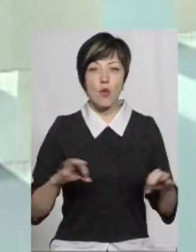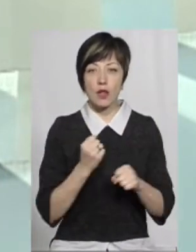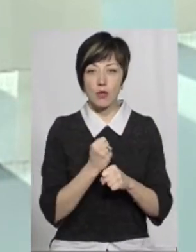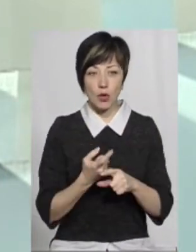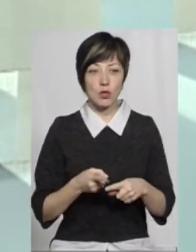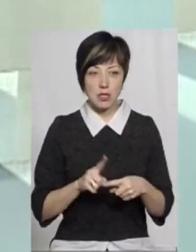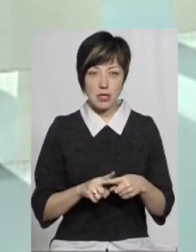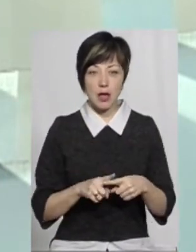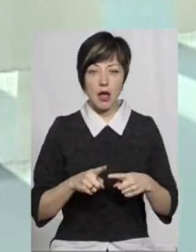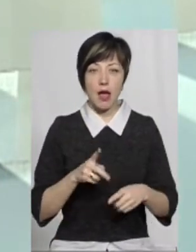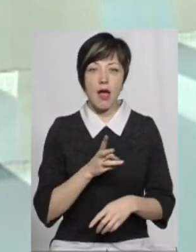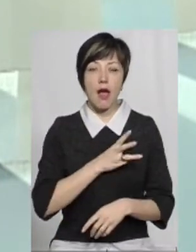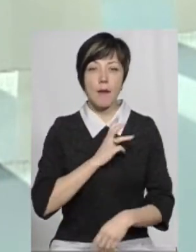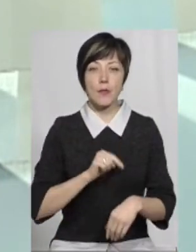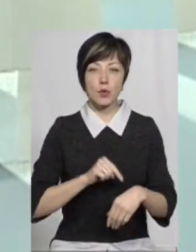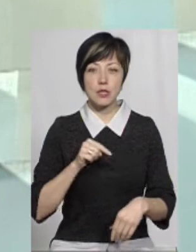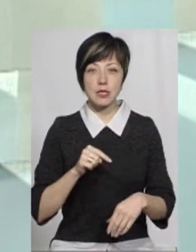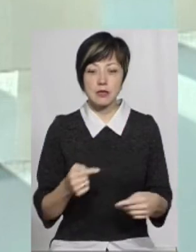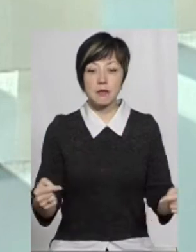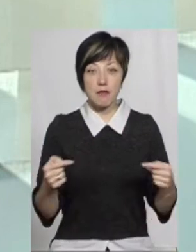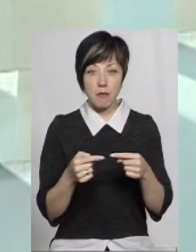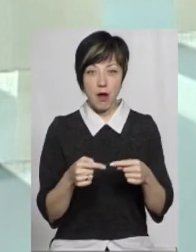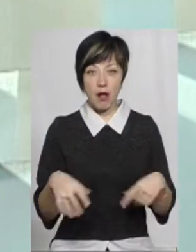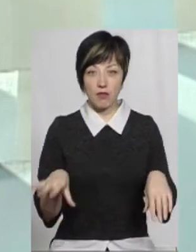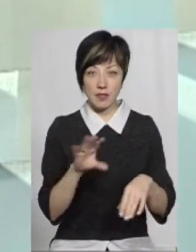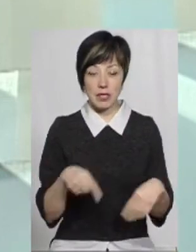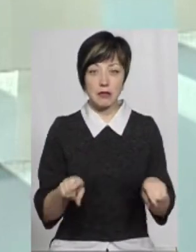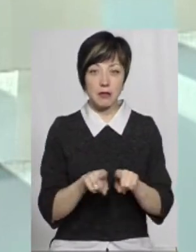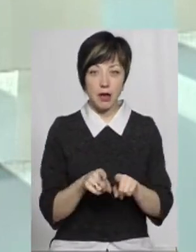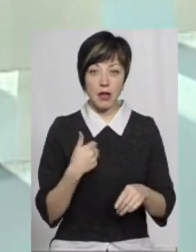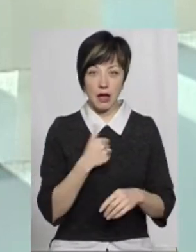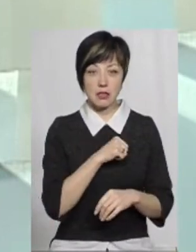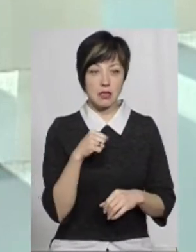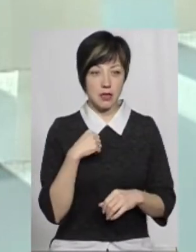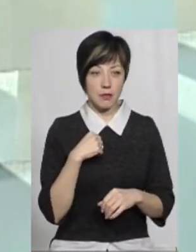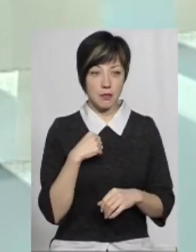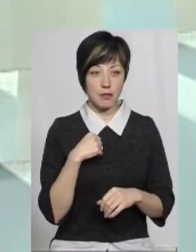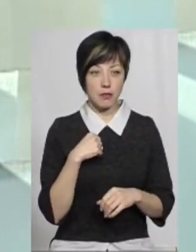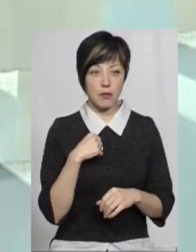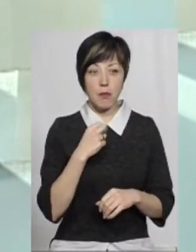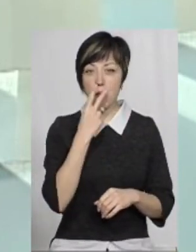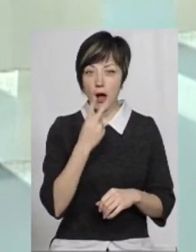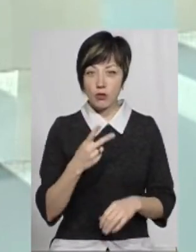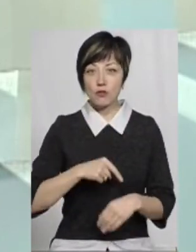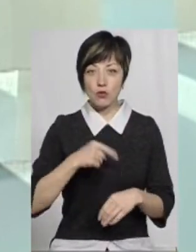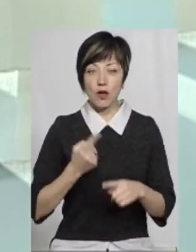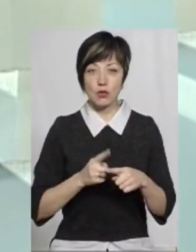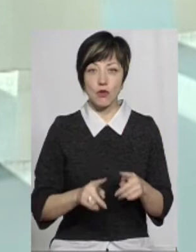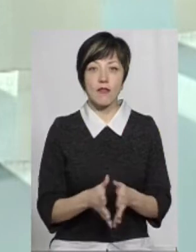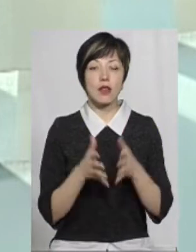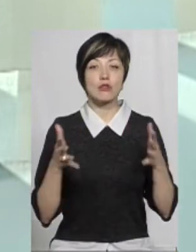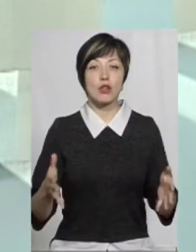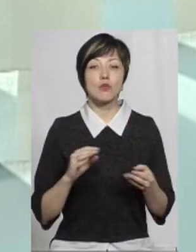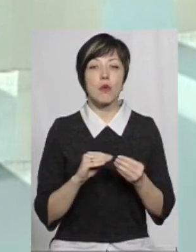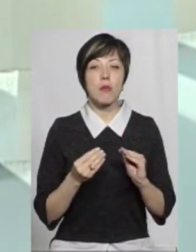Тут оце, просто емоційний такий, співпало все так, і я сам бачу і відчуваю цю